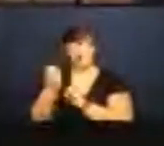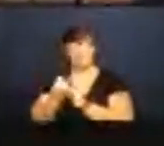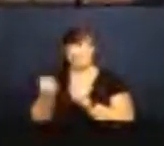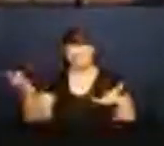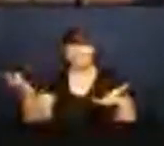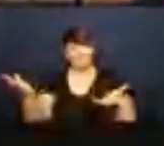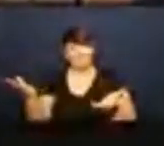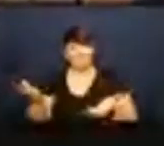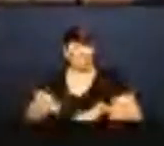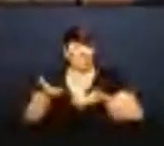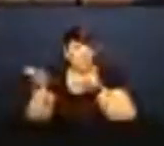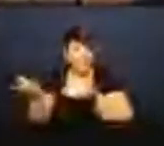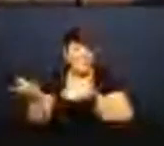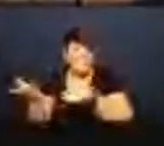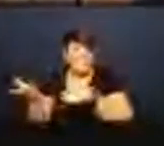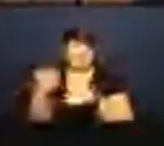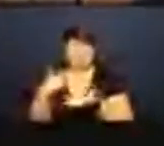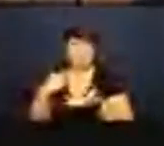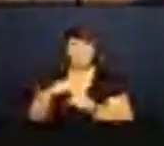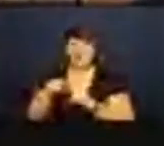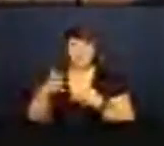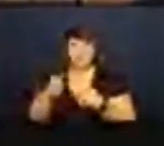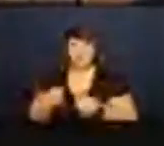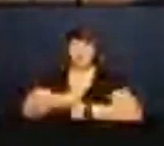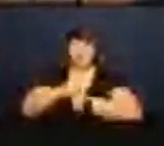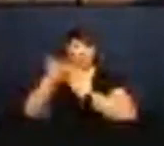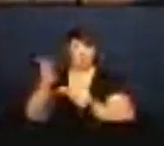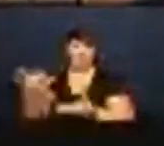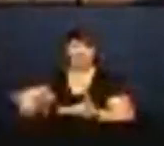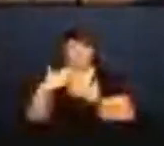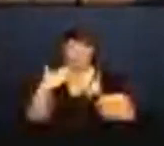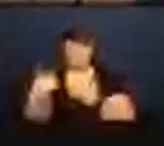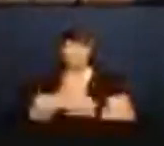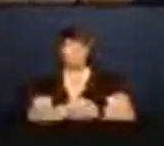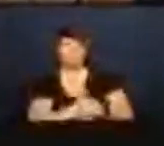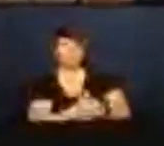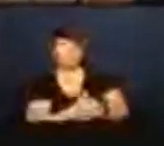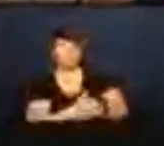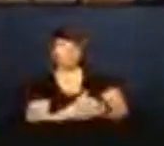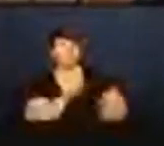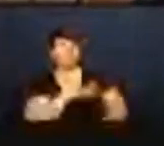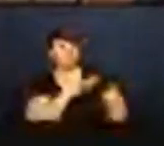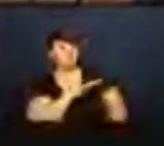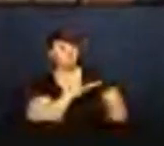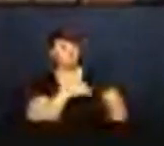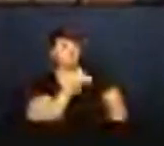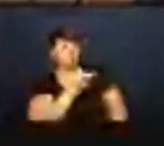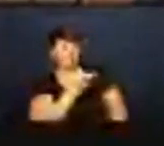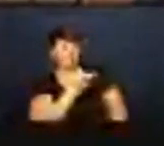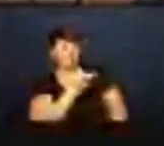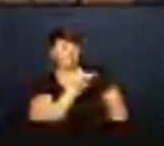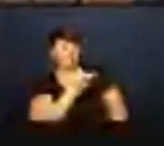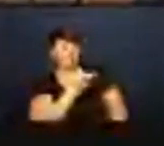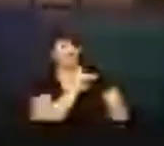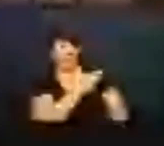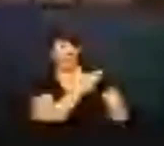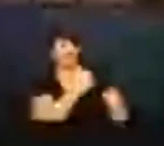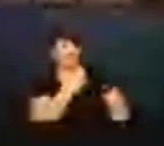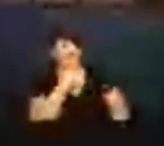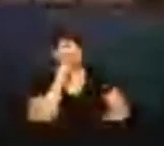yetu. Je, nilikuwa ni hayo tu. Kwa maoni